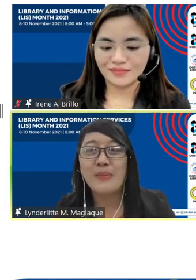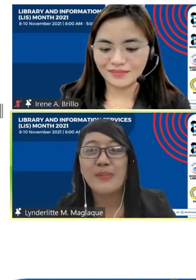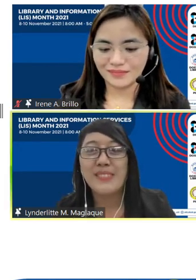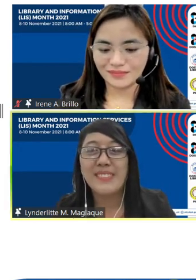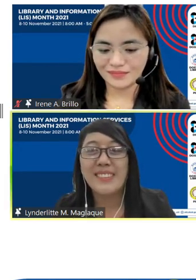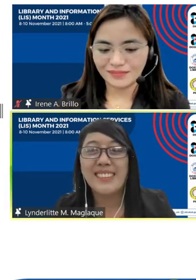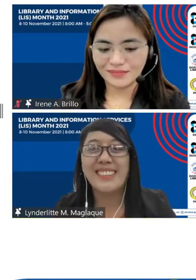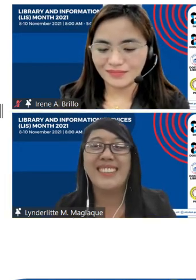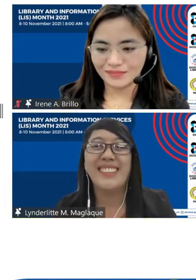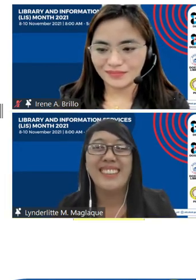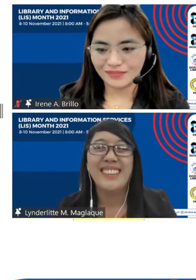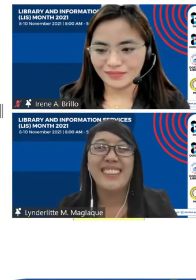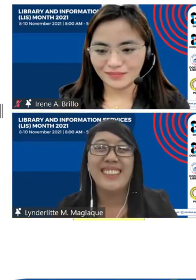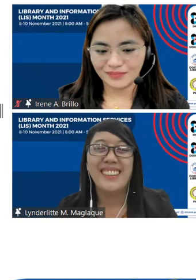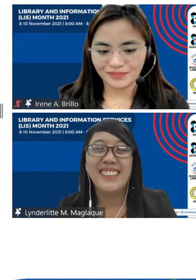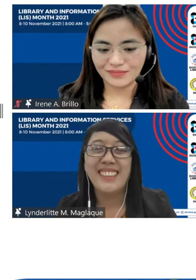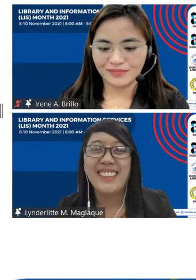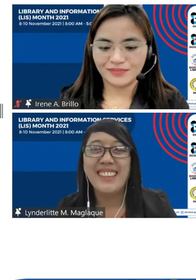cam?